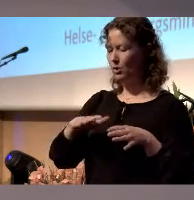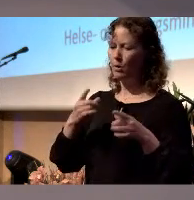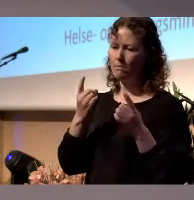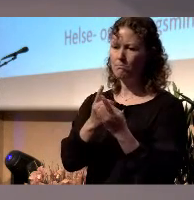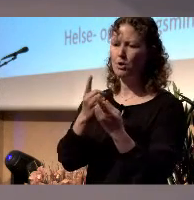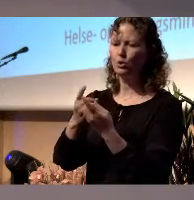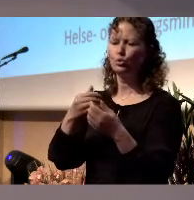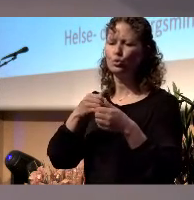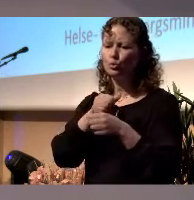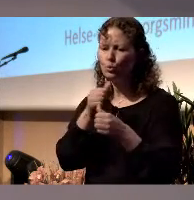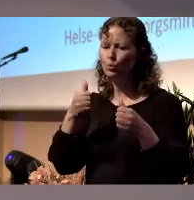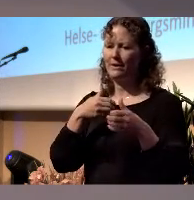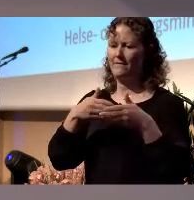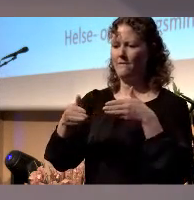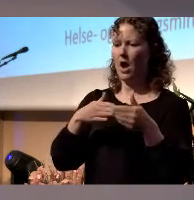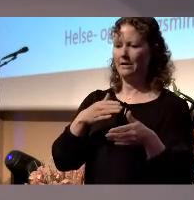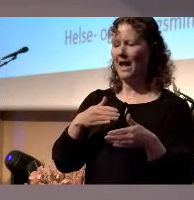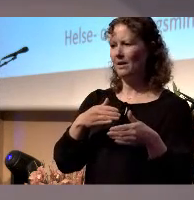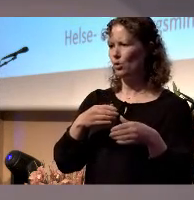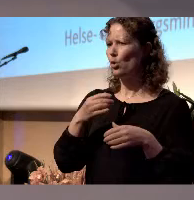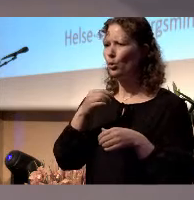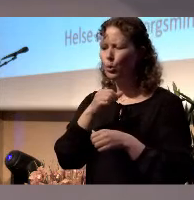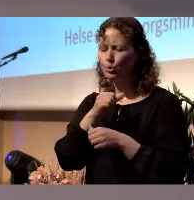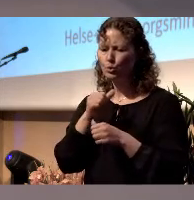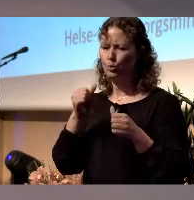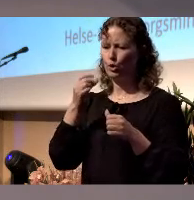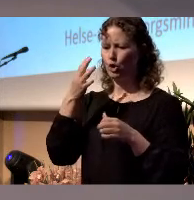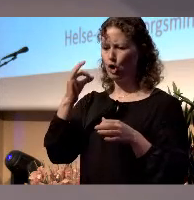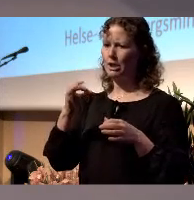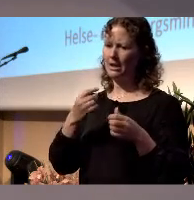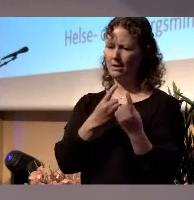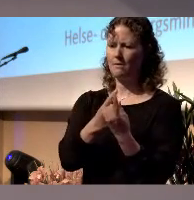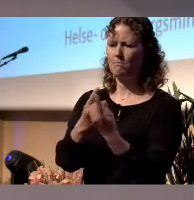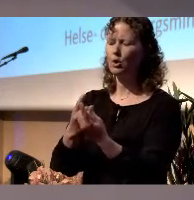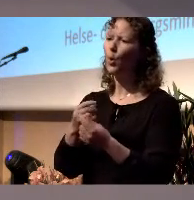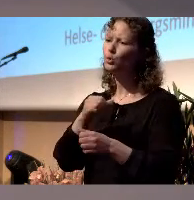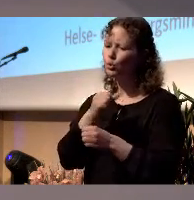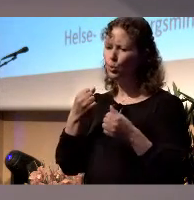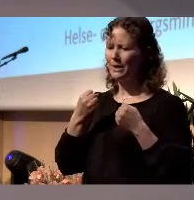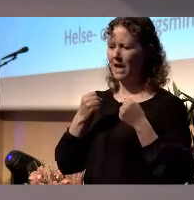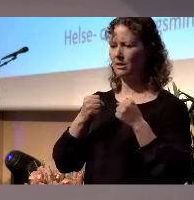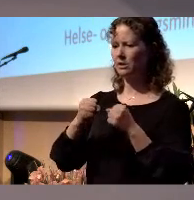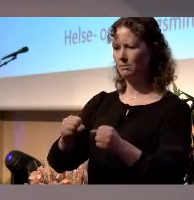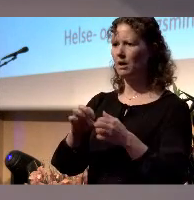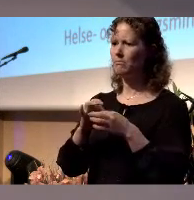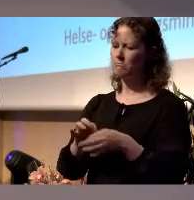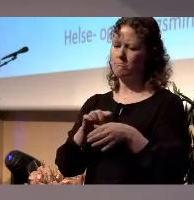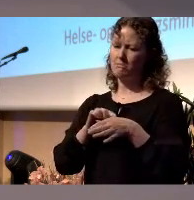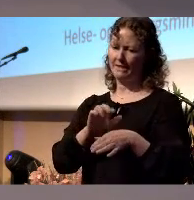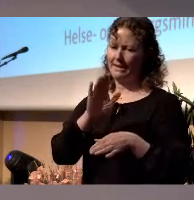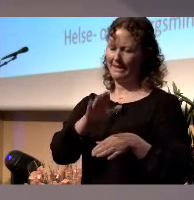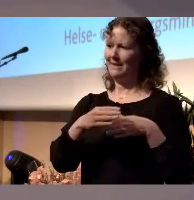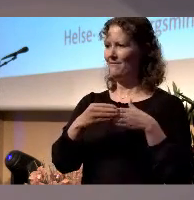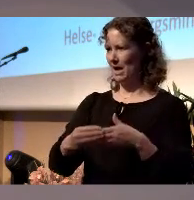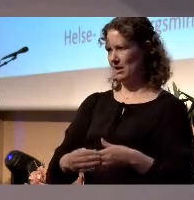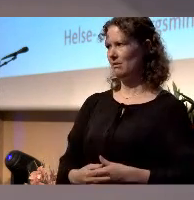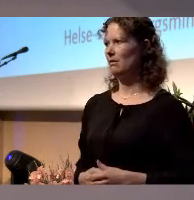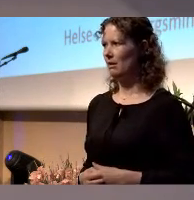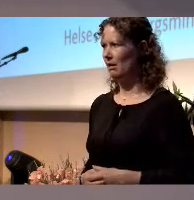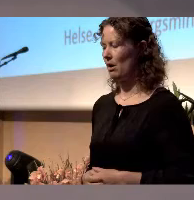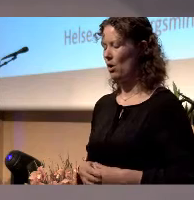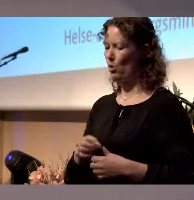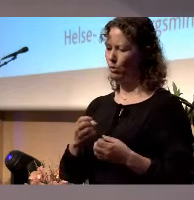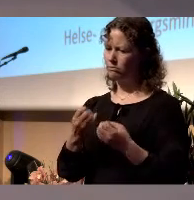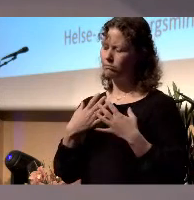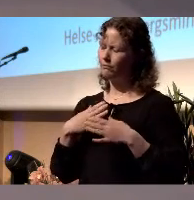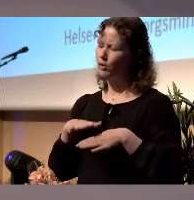faglighet og imponerende dyktighet, og ikke minst et stort engasjement på pasientens vegne. Det gjør